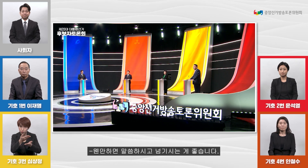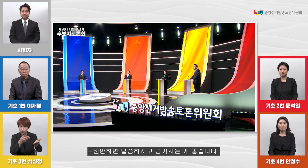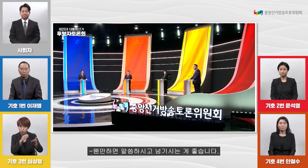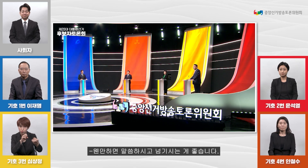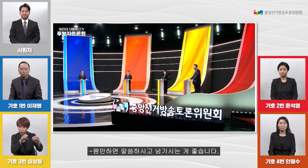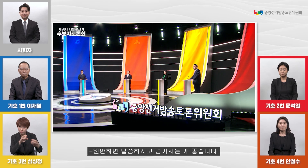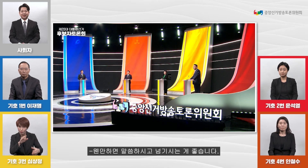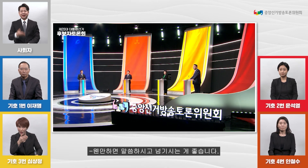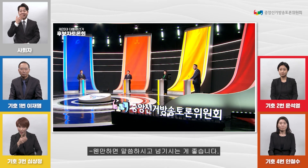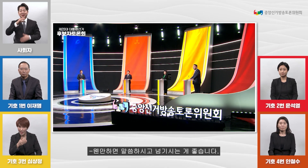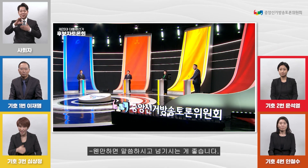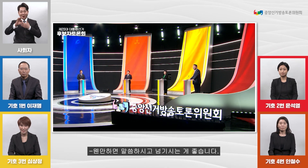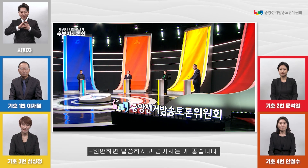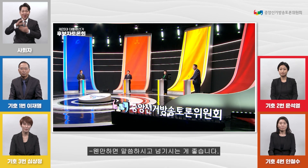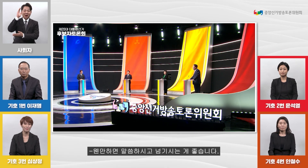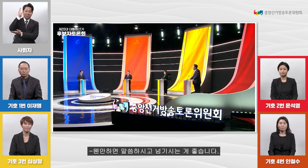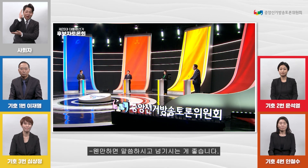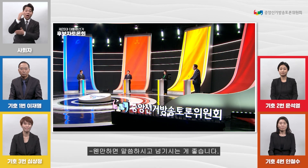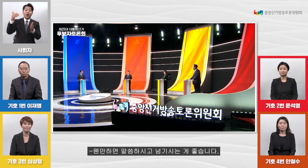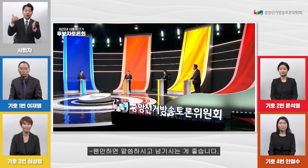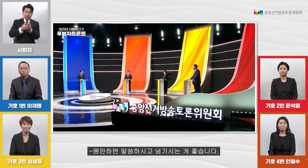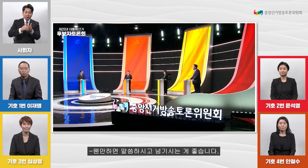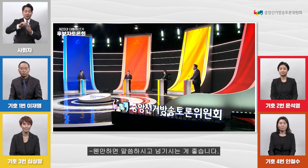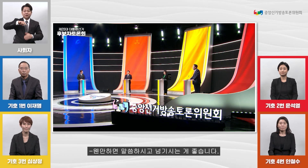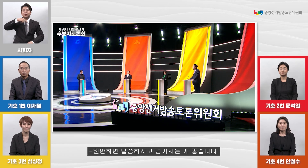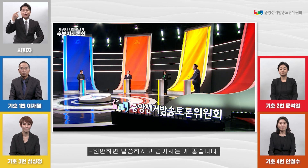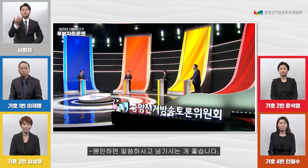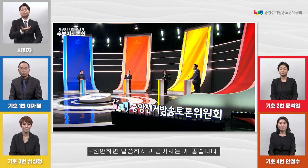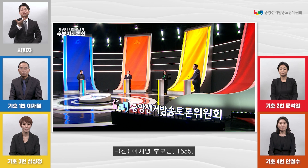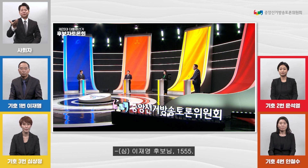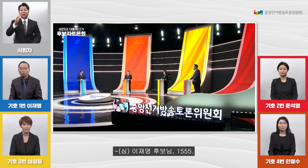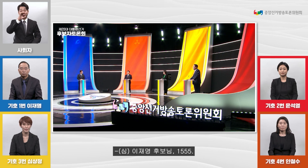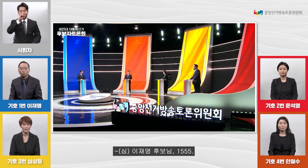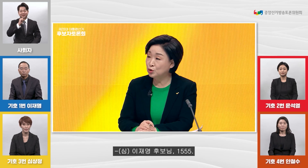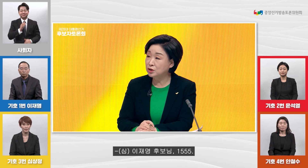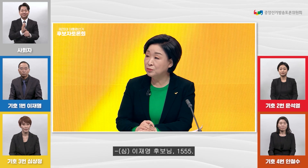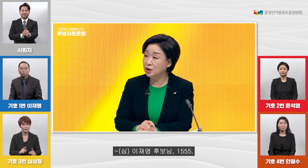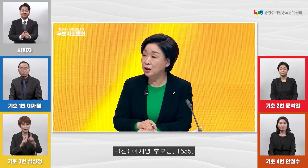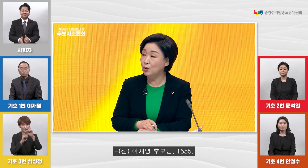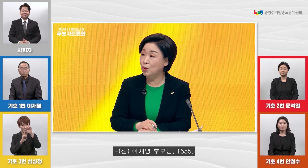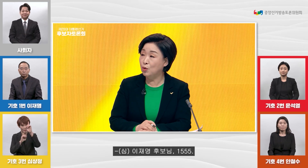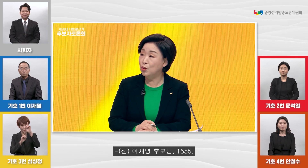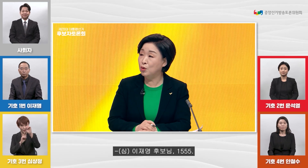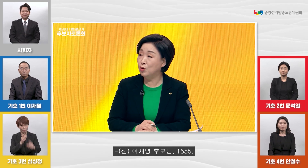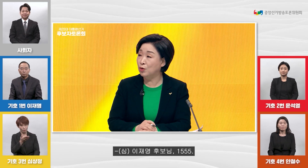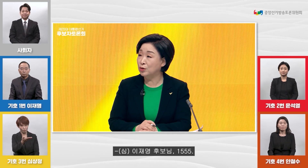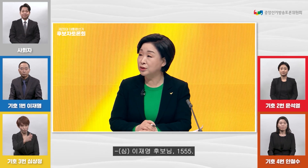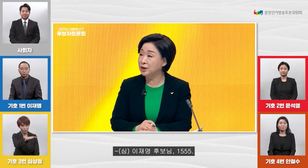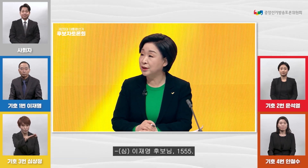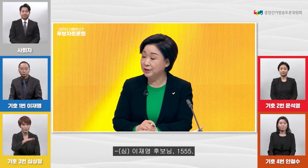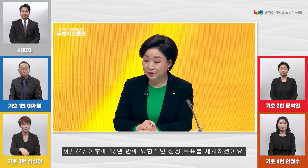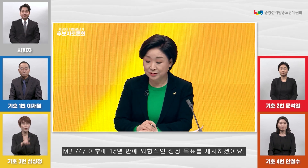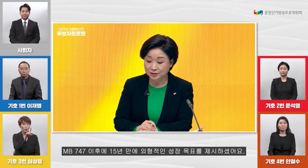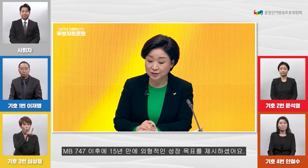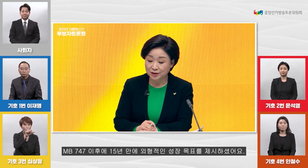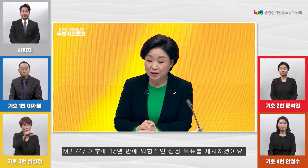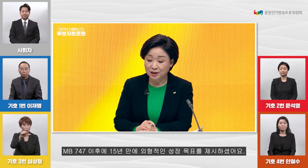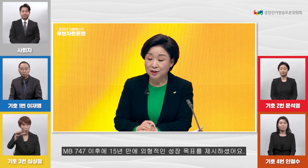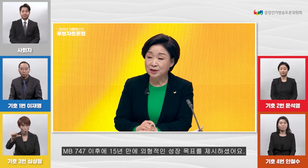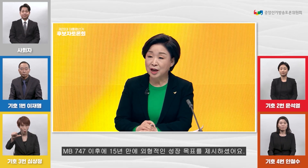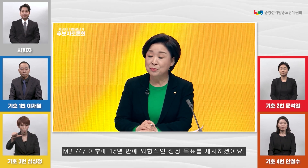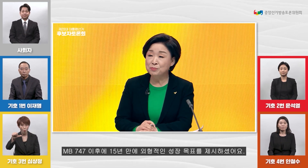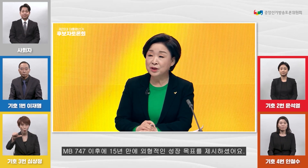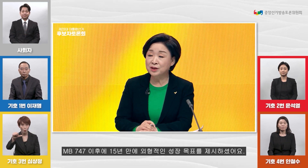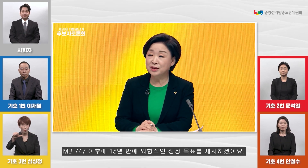웬만하면 말씀하시고 넘기시는 게 좋습니다. 네. 이재명 후보님 1555 이렇게